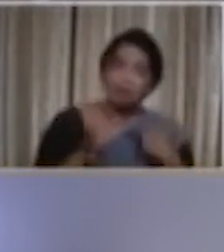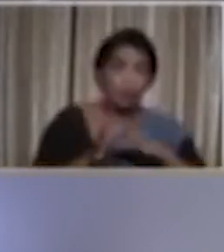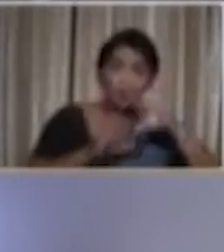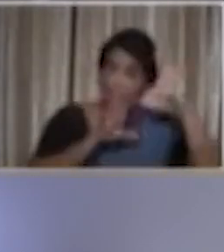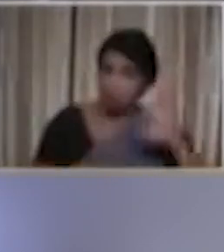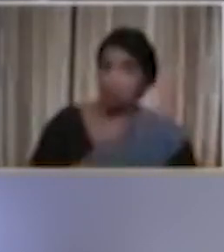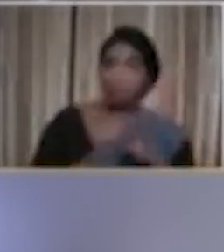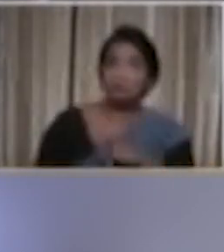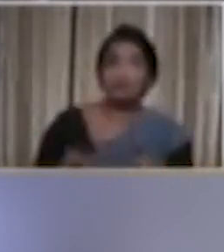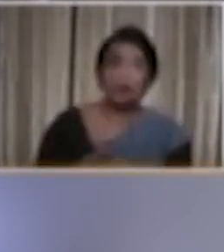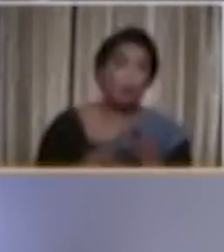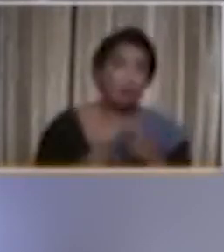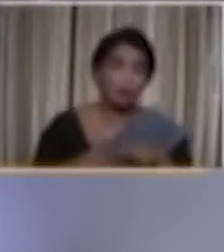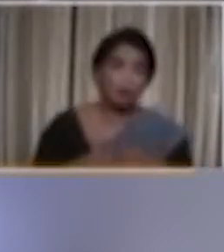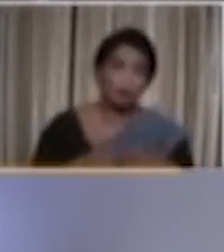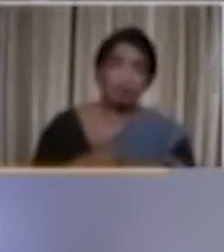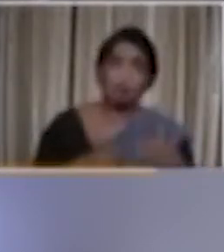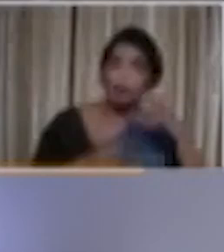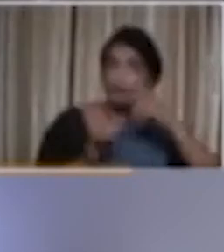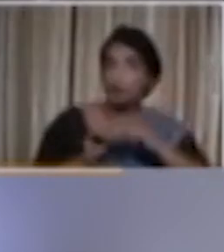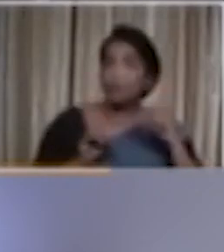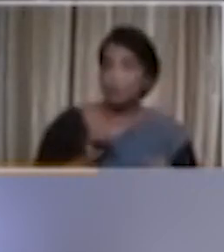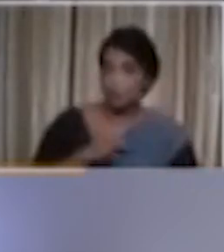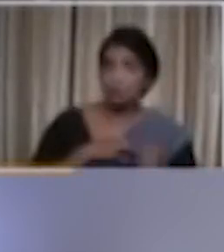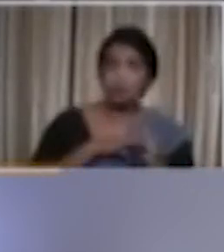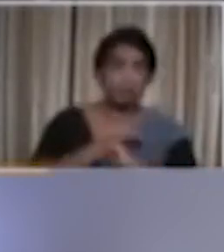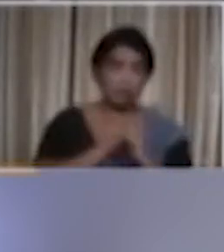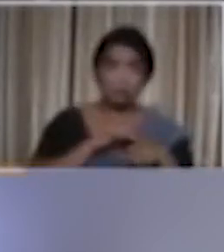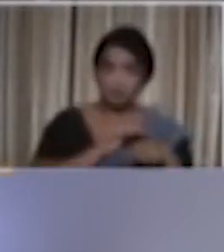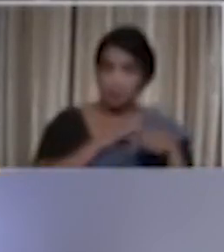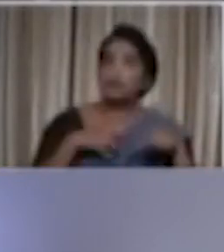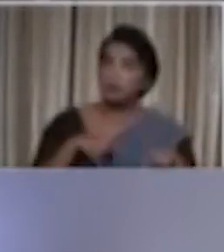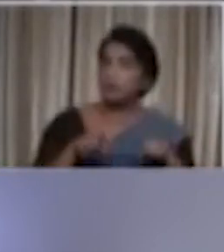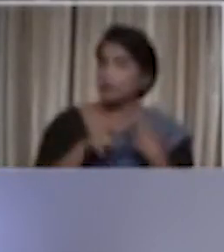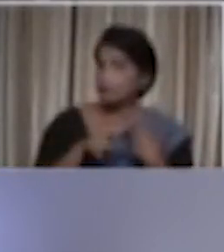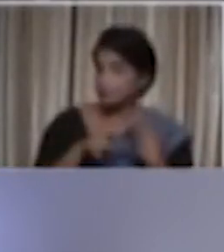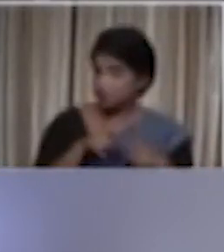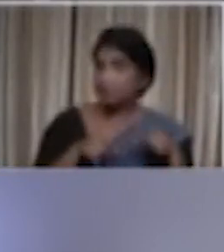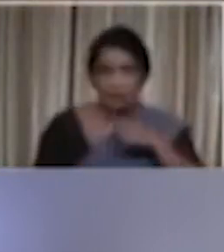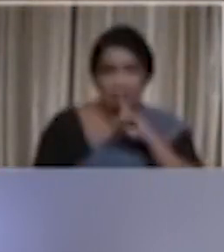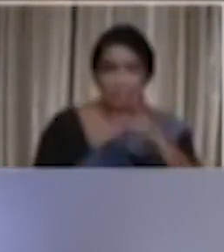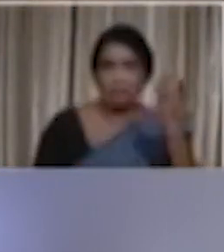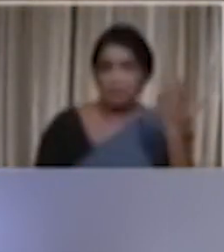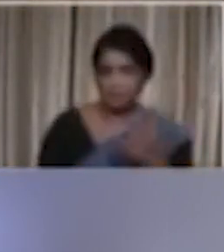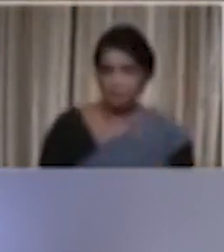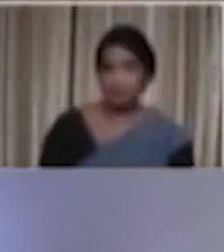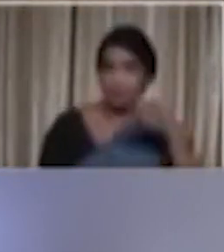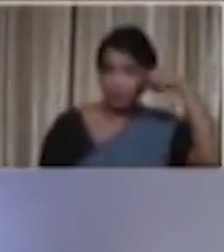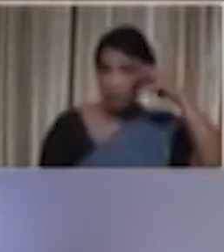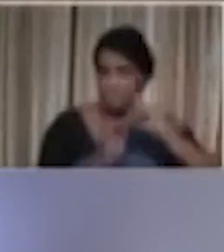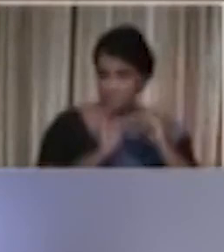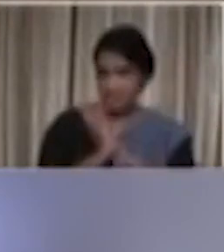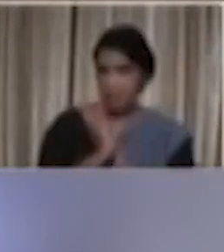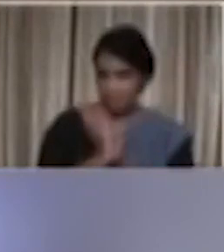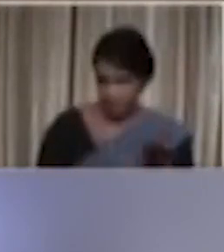ගෙන්න ගන්න. ඒ සඳහා මුදලුත් දැන් මේ වෙලාවට විදුලි බණ්ඩලයේ මණ්ඩලයේ නොමැති තත්ත්වයට පත් වෙලා තියෙනවා. ඒ නිසා මේ සැලසුමක් අපිට තියෙනවා. මිල වැඩි කිරීමක් කරනවද